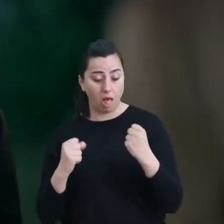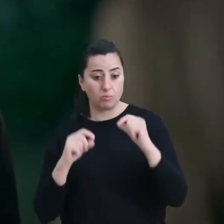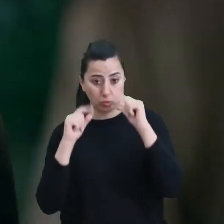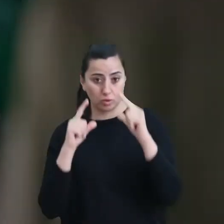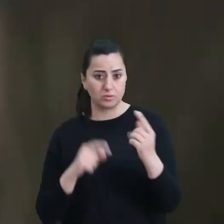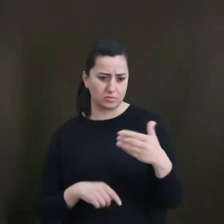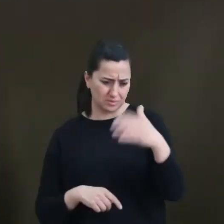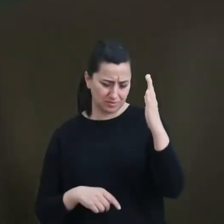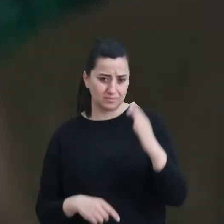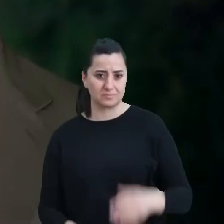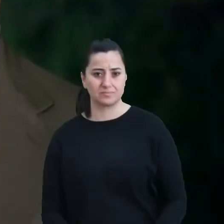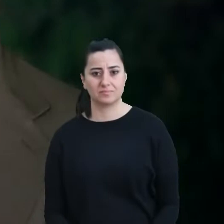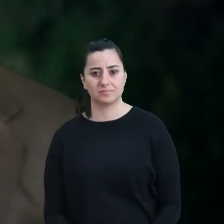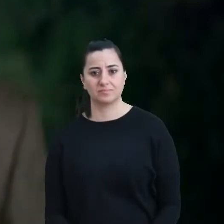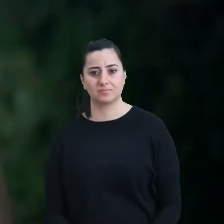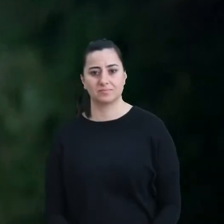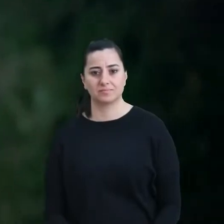uyan. Hadi gülüm.